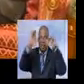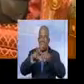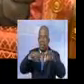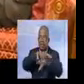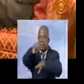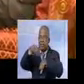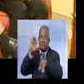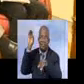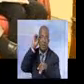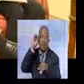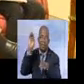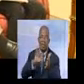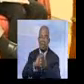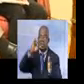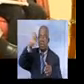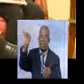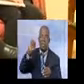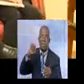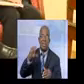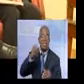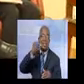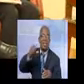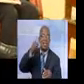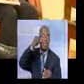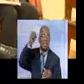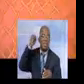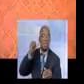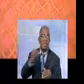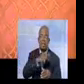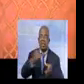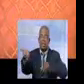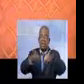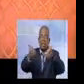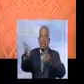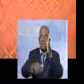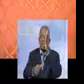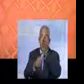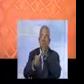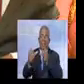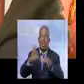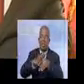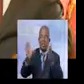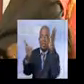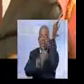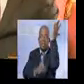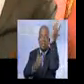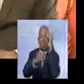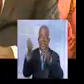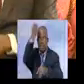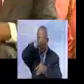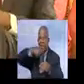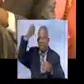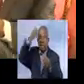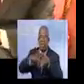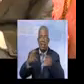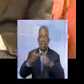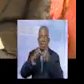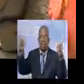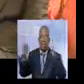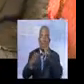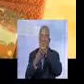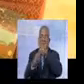République, Alassane Ouattara, ce jeudi au palais présidentiel, le directeur adjoint du département Afrique du FMI a dit être venu rendre